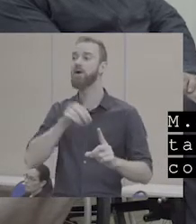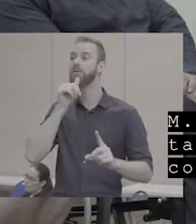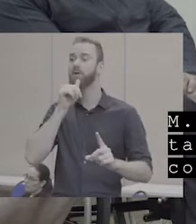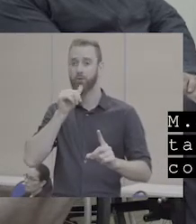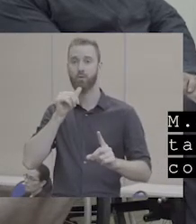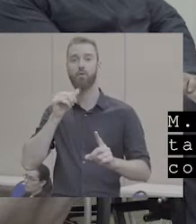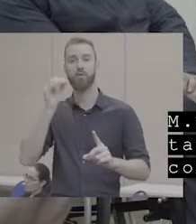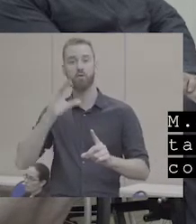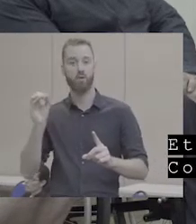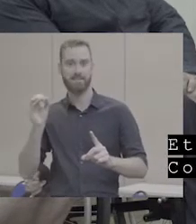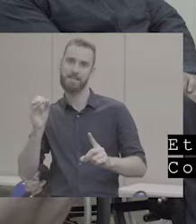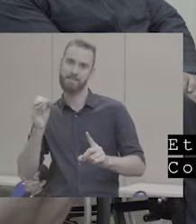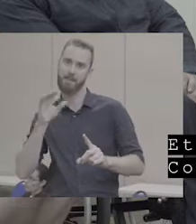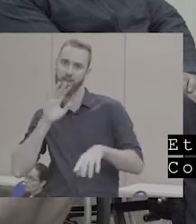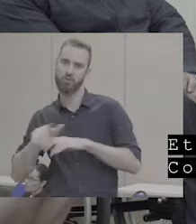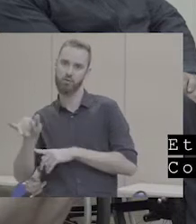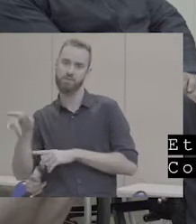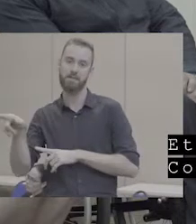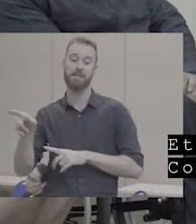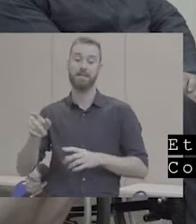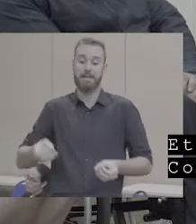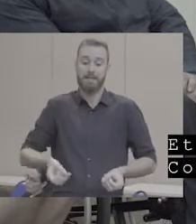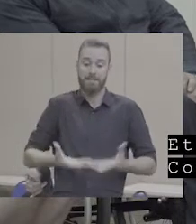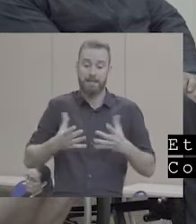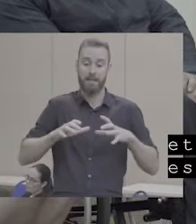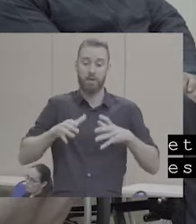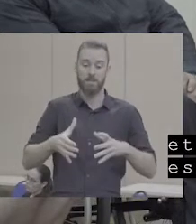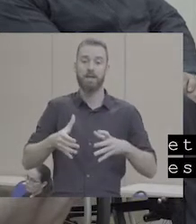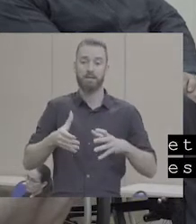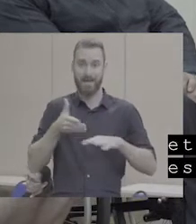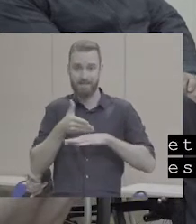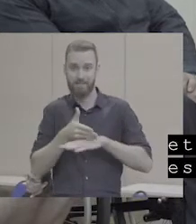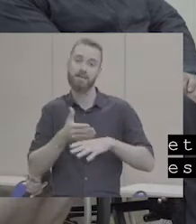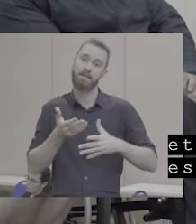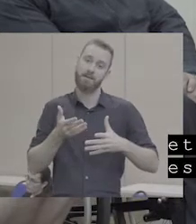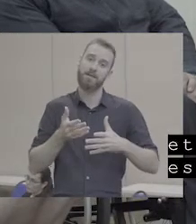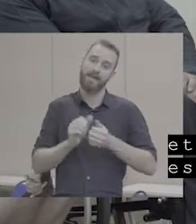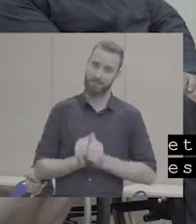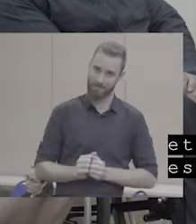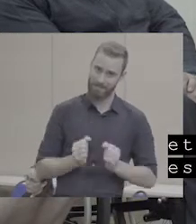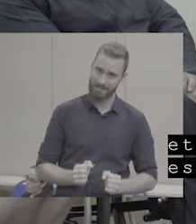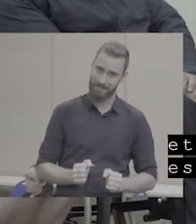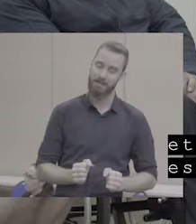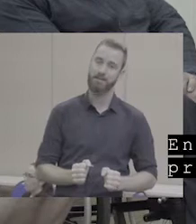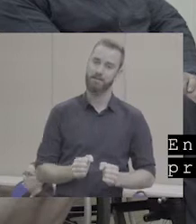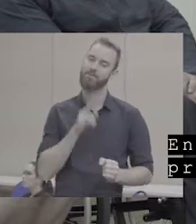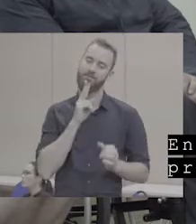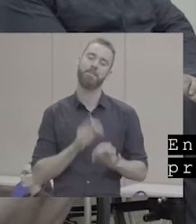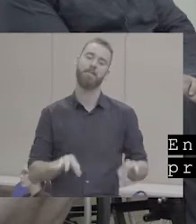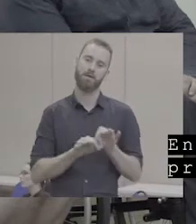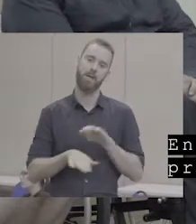avec la coopérative Esperluette. Et oui, la mise sur pied d'un comité sur l'accessibilité et l'adaptabilité, c'est essentiel.